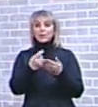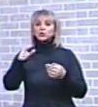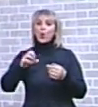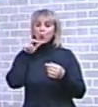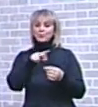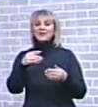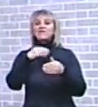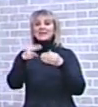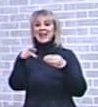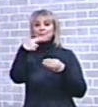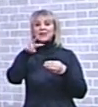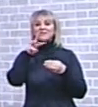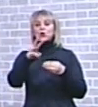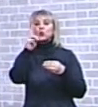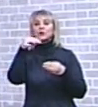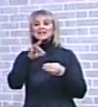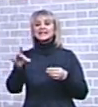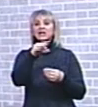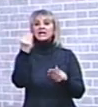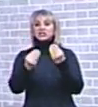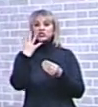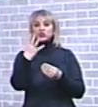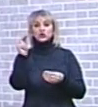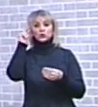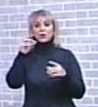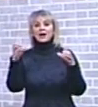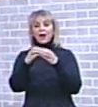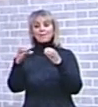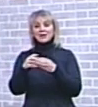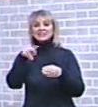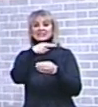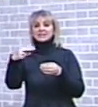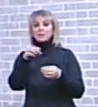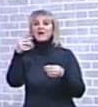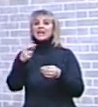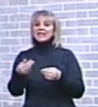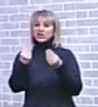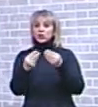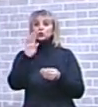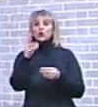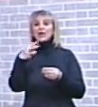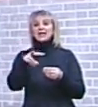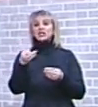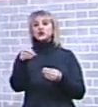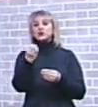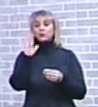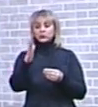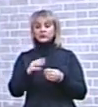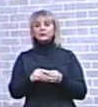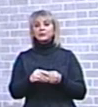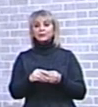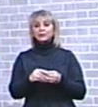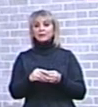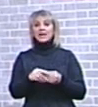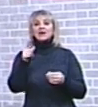финале чемпионата Матвеева-Курганского района сыграли 4 школьные команды. Тема финальной игры то ли еще будет. Вы